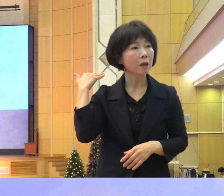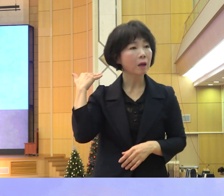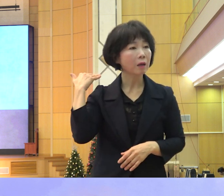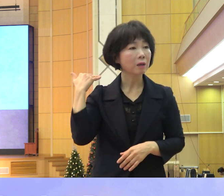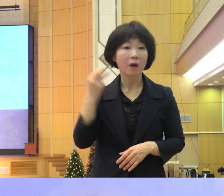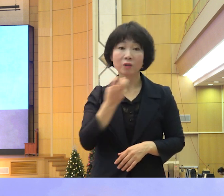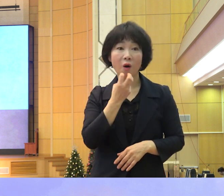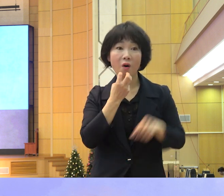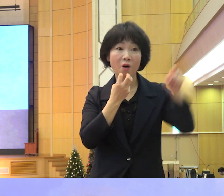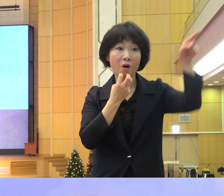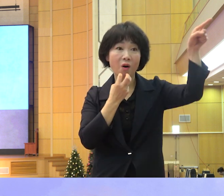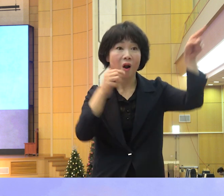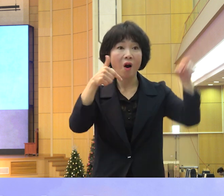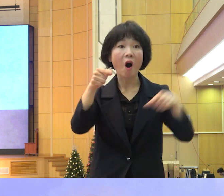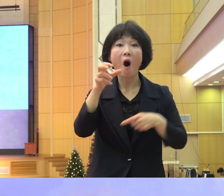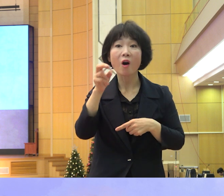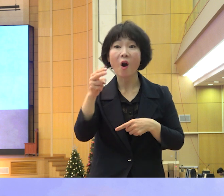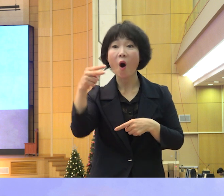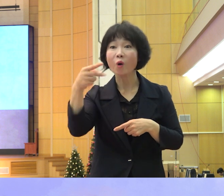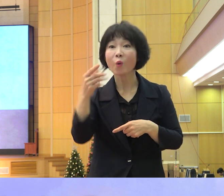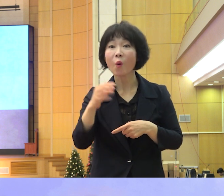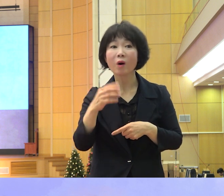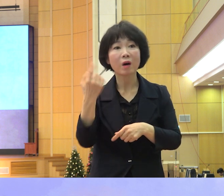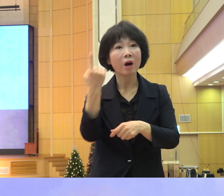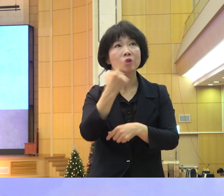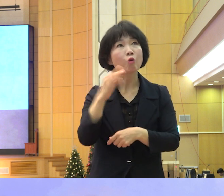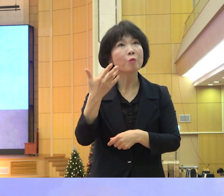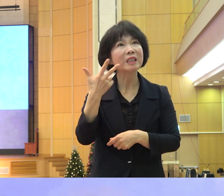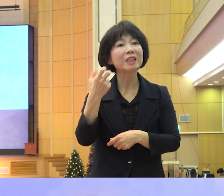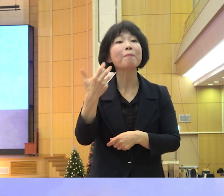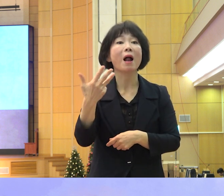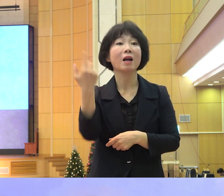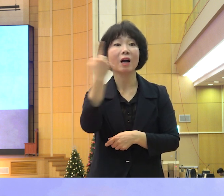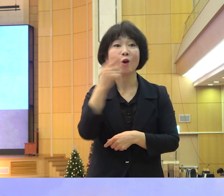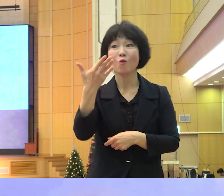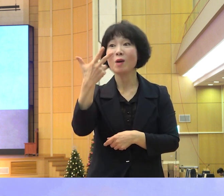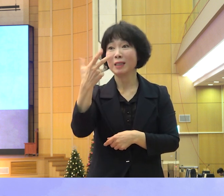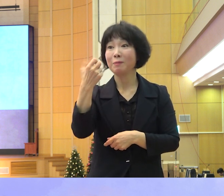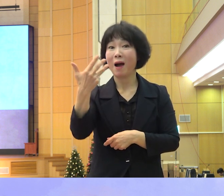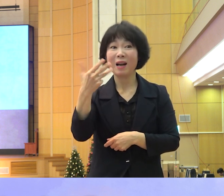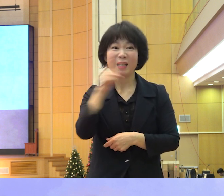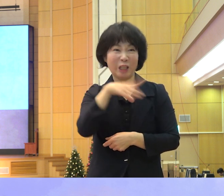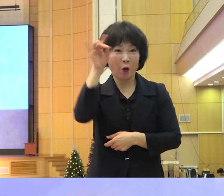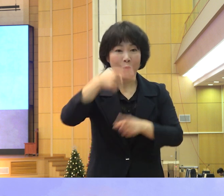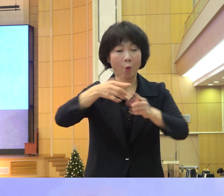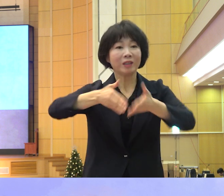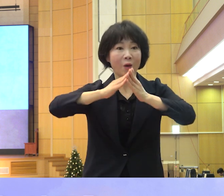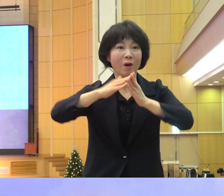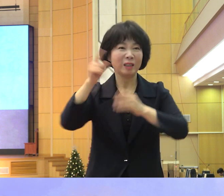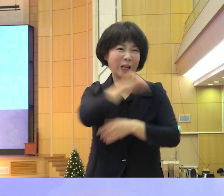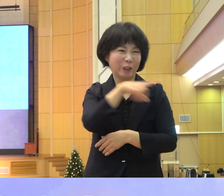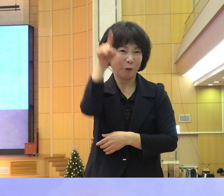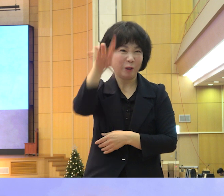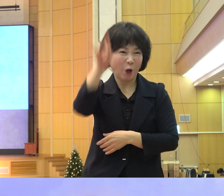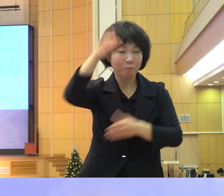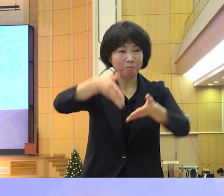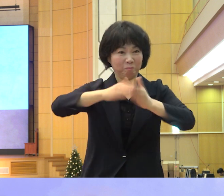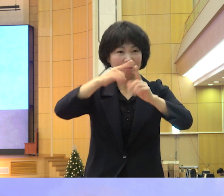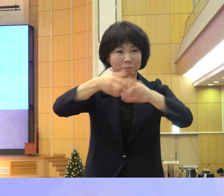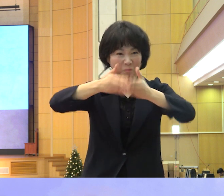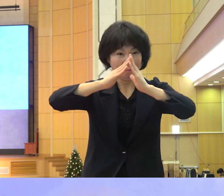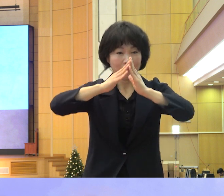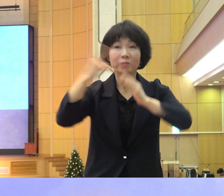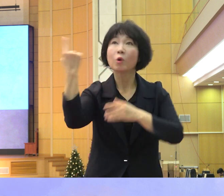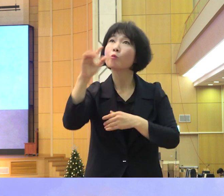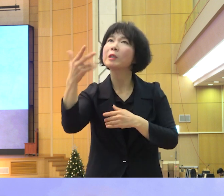그 거회동 마천동에서 1978년도 9월 28일 개척했잖아요. 개척했는데, 아니